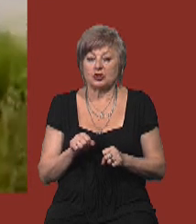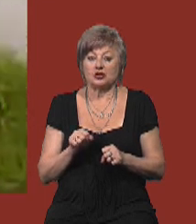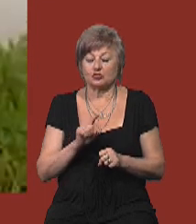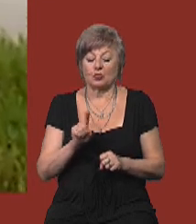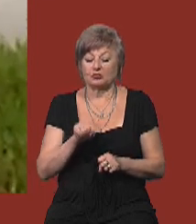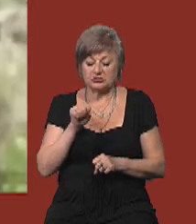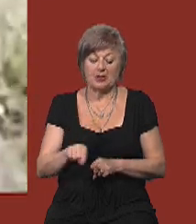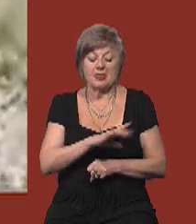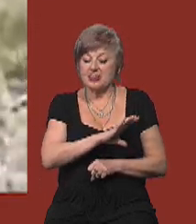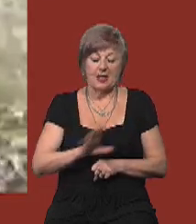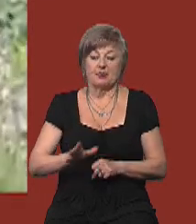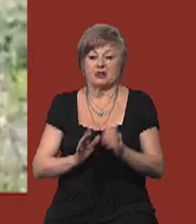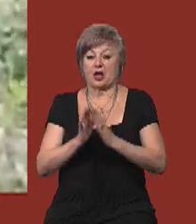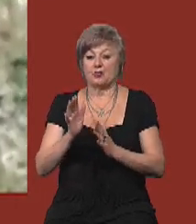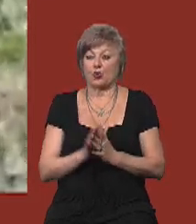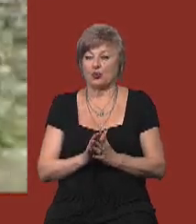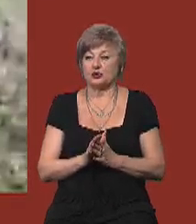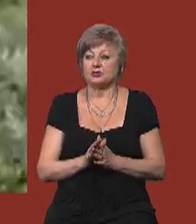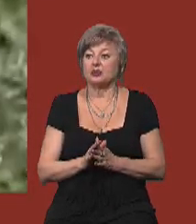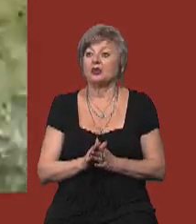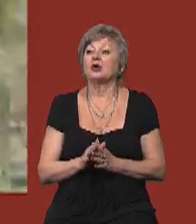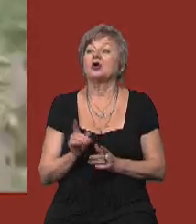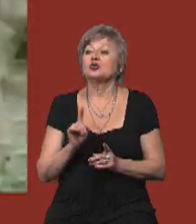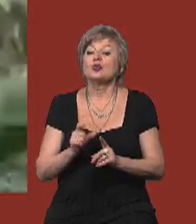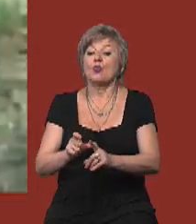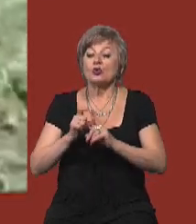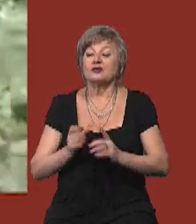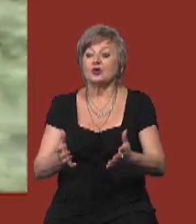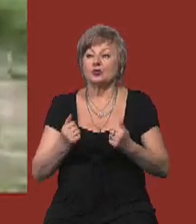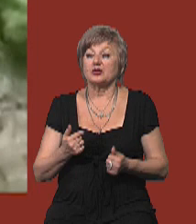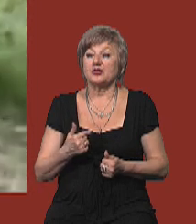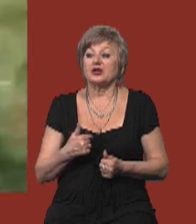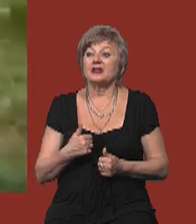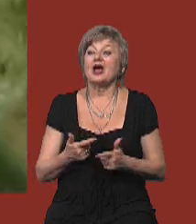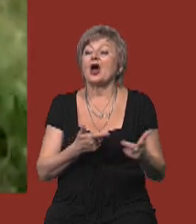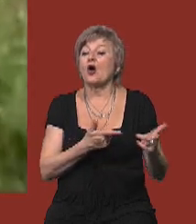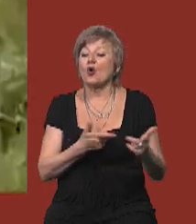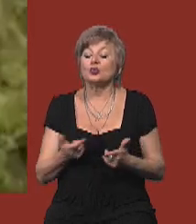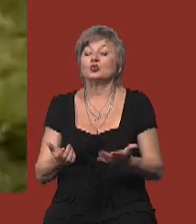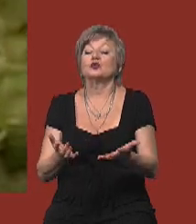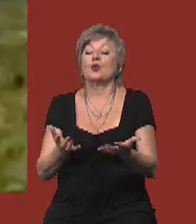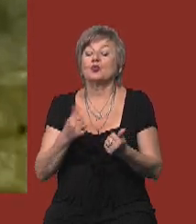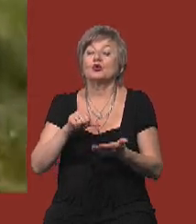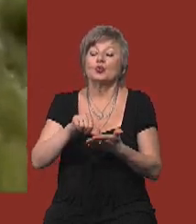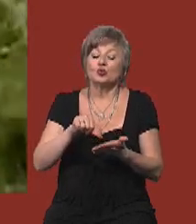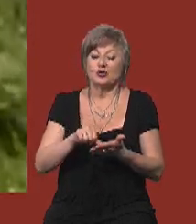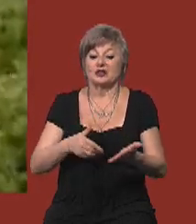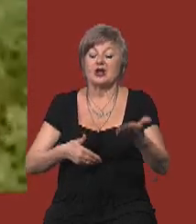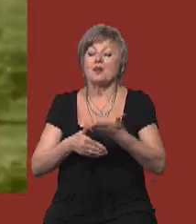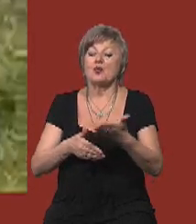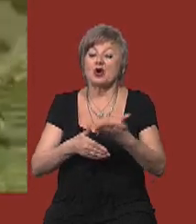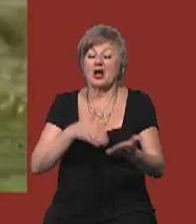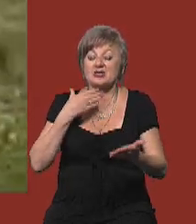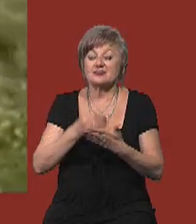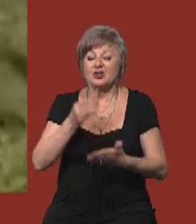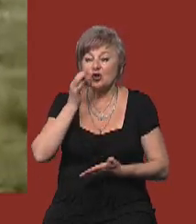було? От я хочу, а що ви пропонуєте натомість? Отримати. Я не хочу отримати, я готовий прийняти участь, допомогти власним